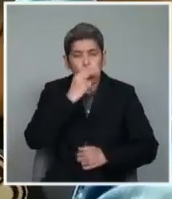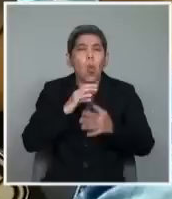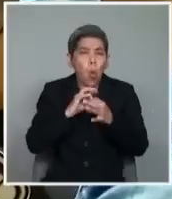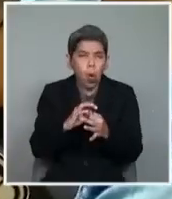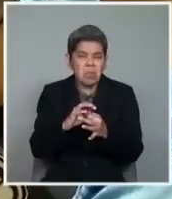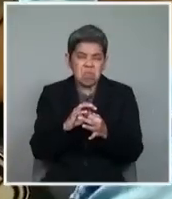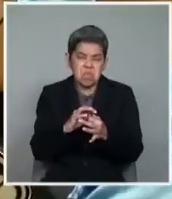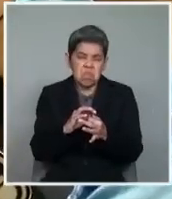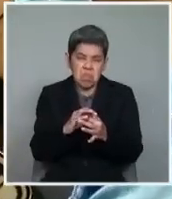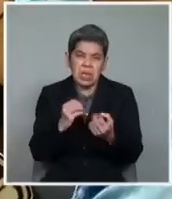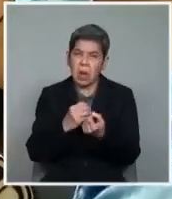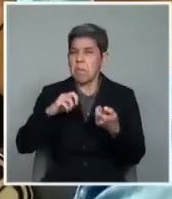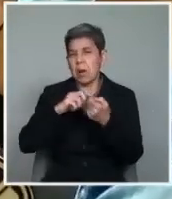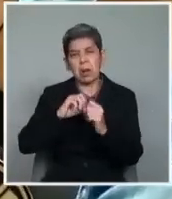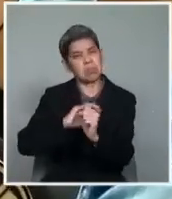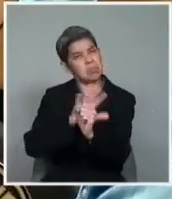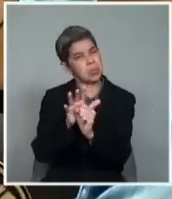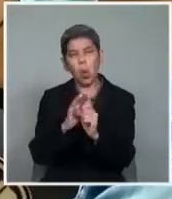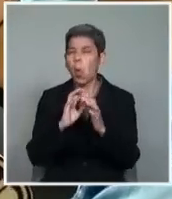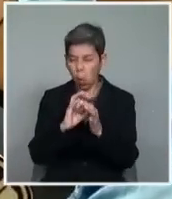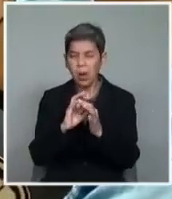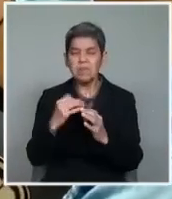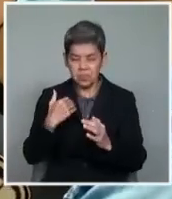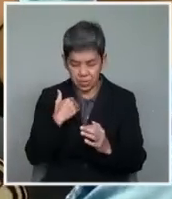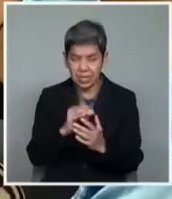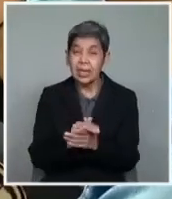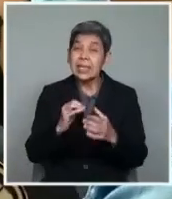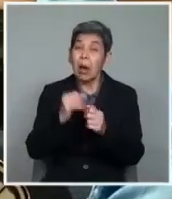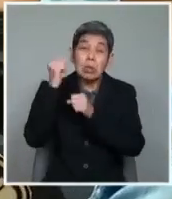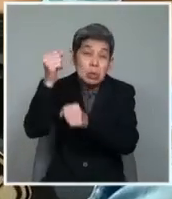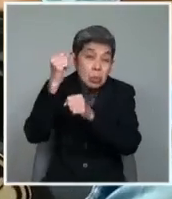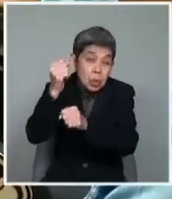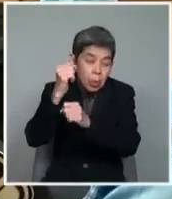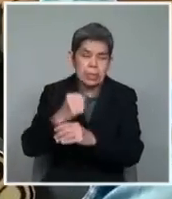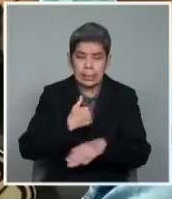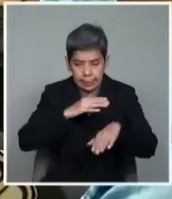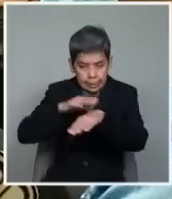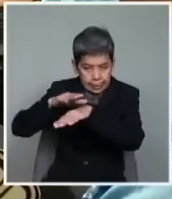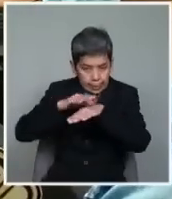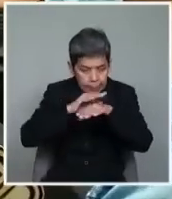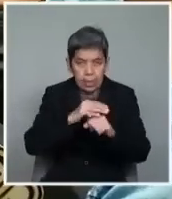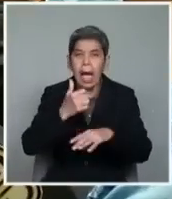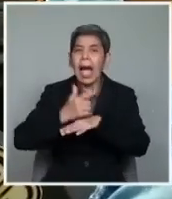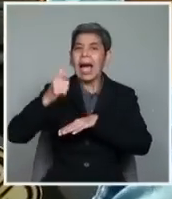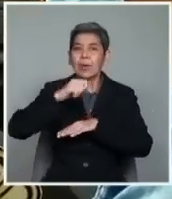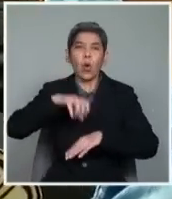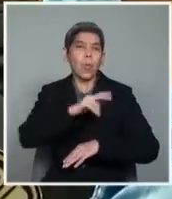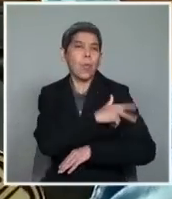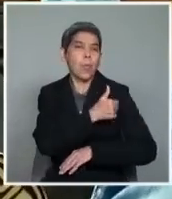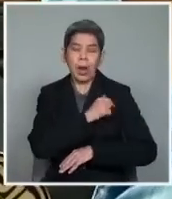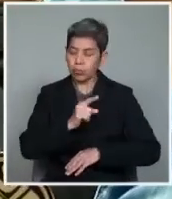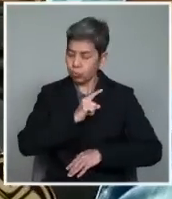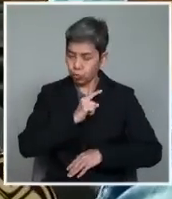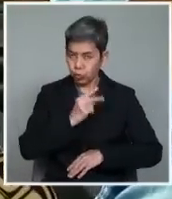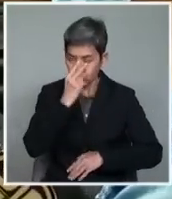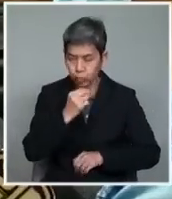งสถานการณ์การแพร่ระบาดของเชื้อไวรัสโควิด-19 จากการชุมนุมจึงได้สั่งการให้อธิบดีกรมการแพทย์ดูแล